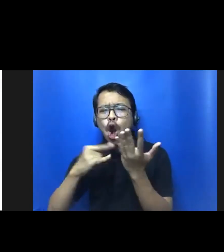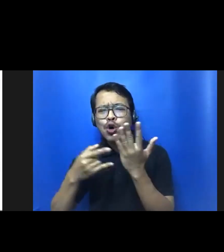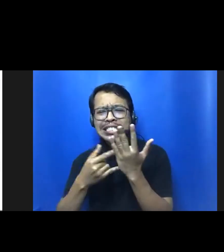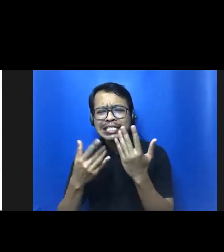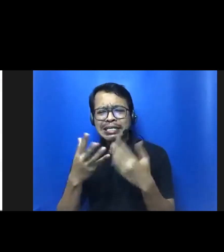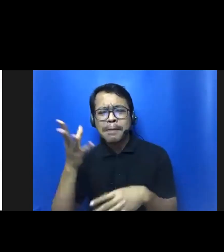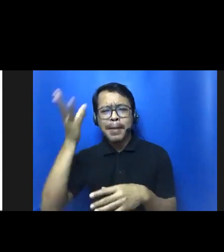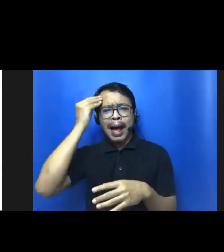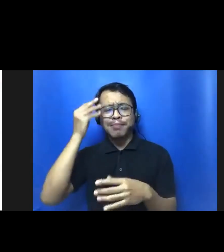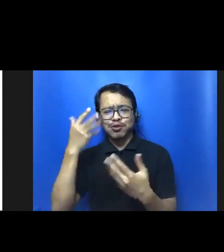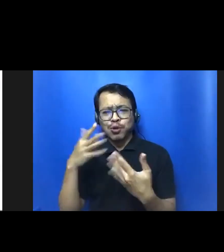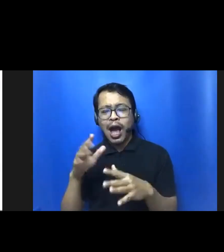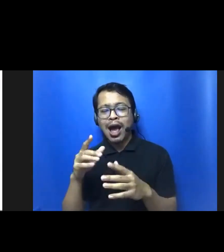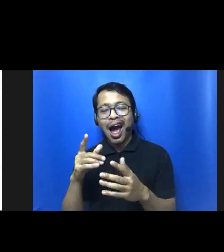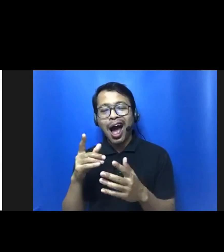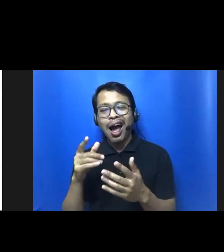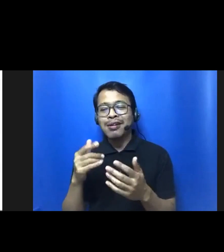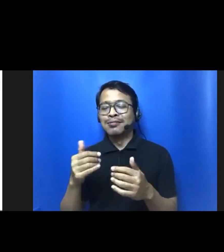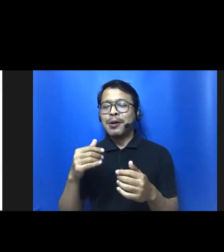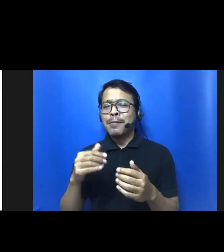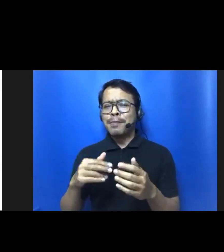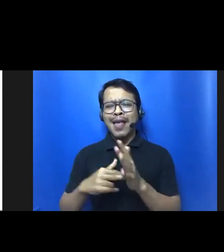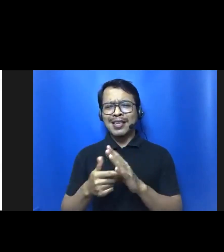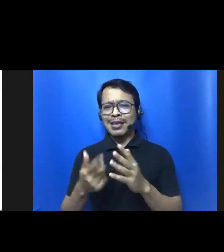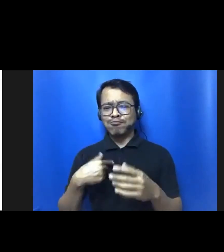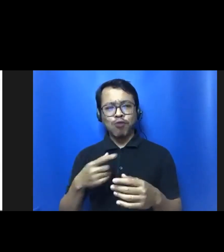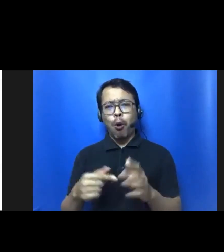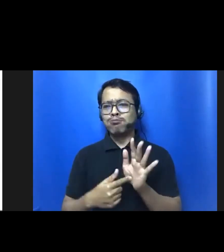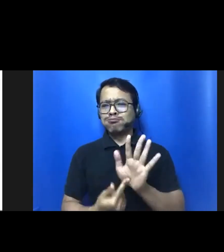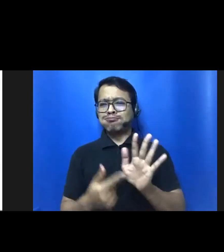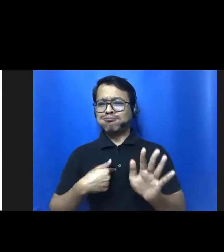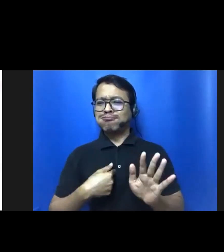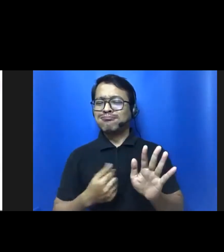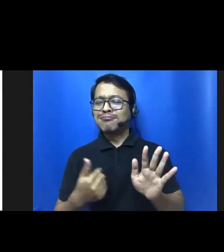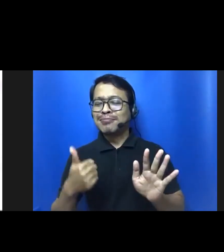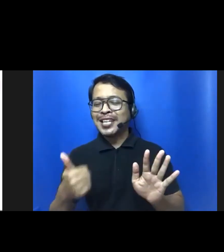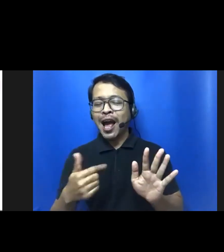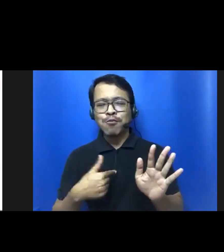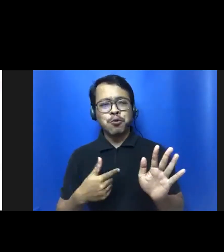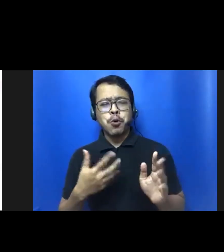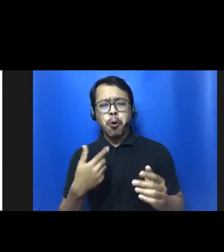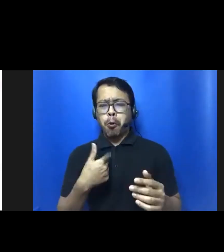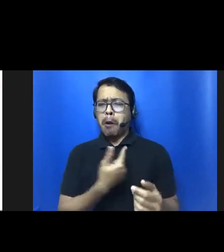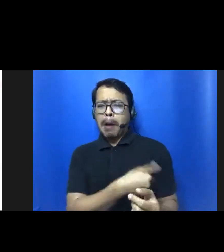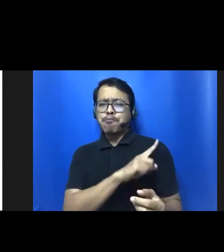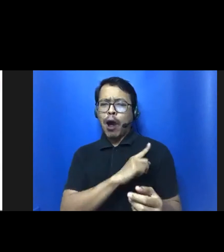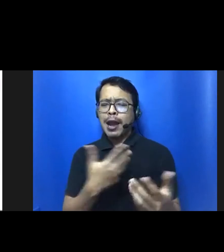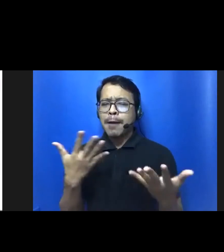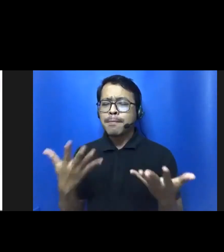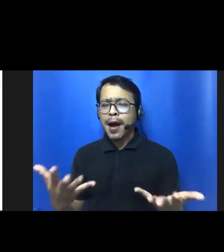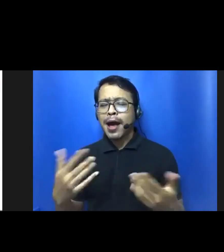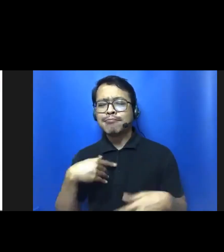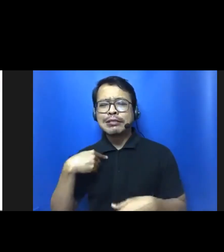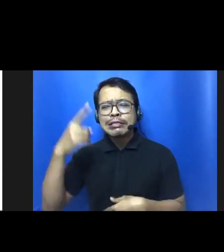menjual keluar gitu ya. Dia bisa bilang saya itu siapa, skill saya itu apa, cita-cita